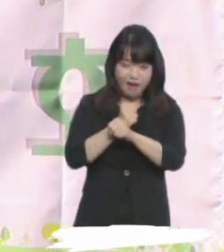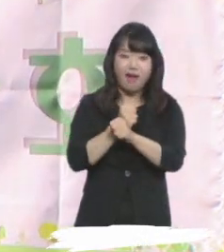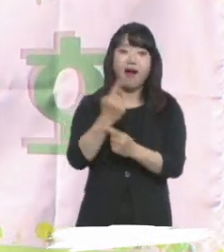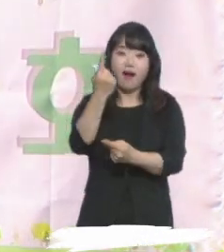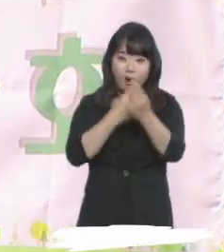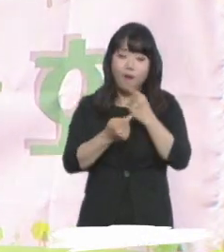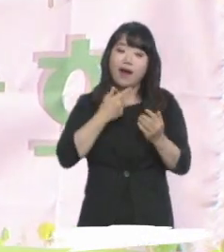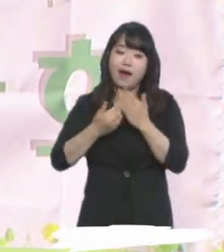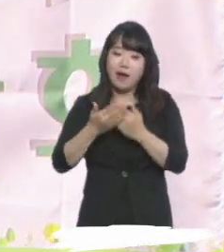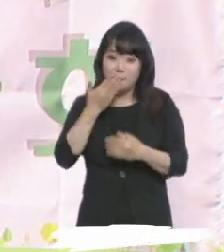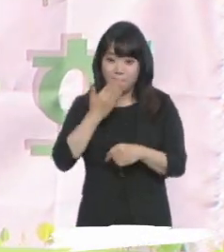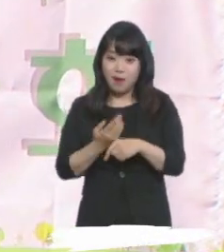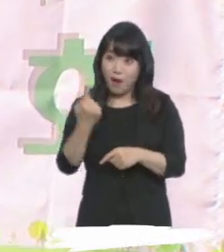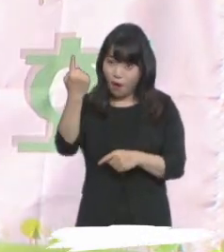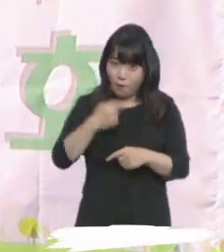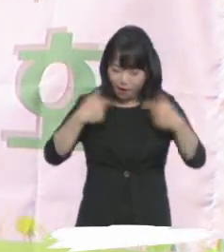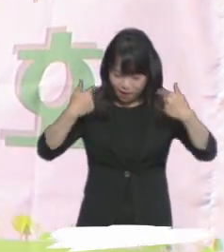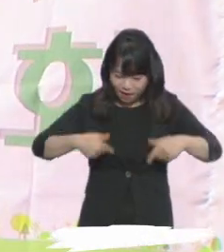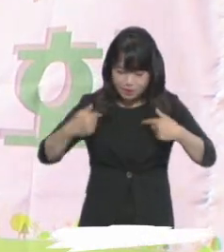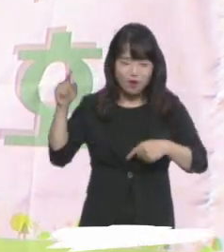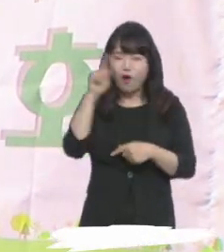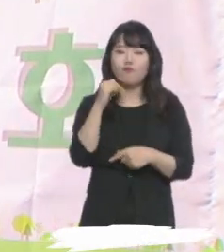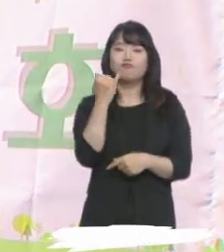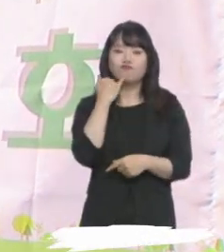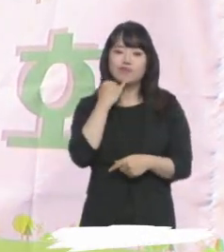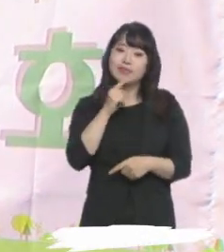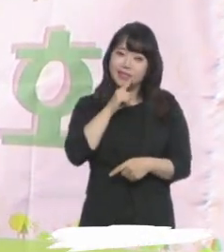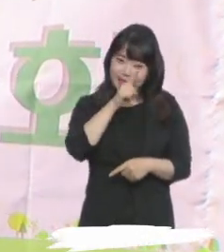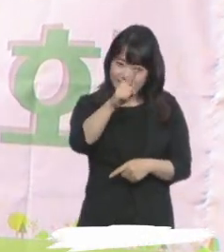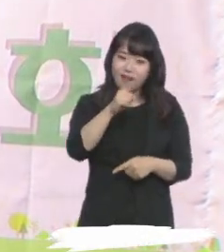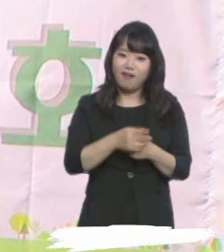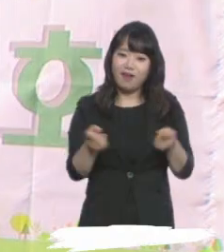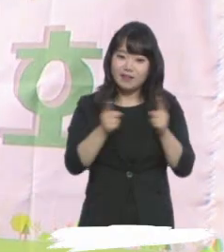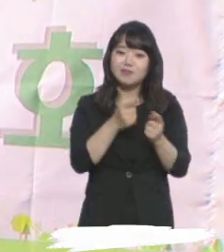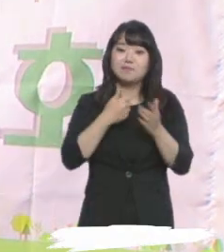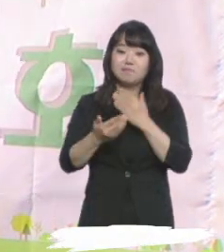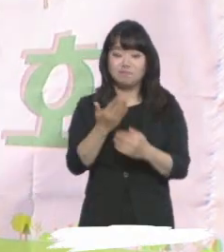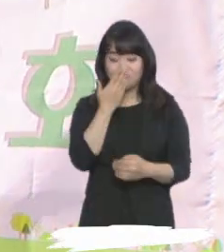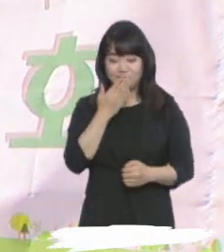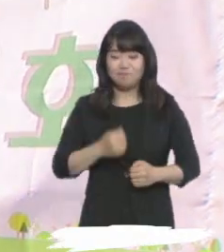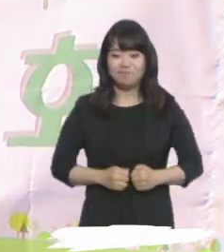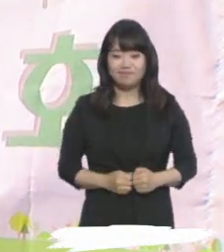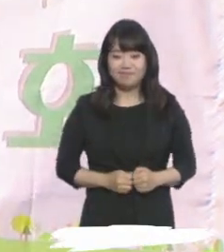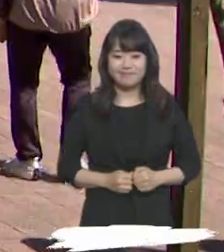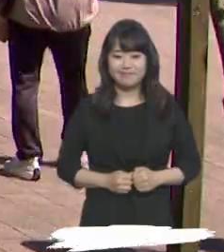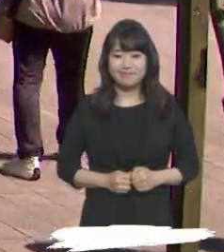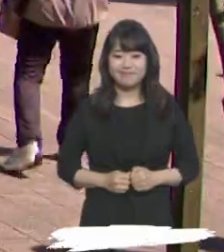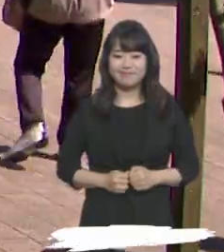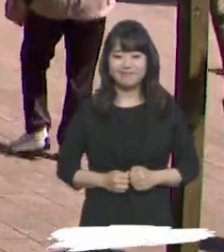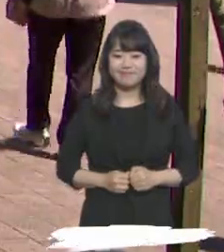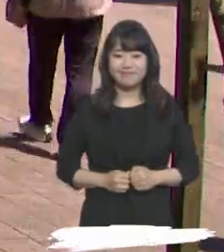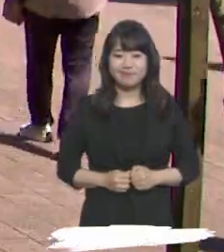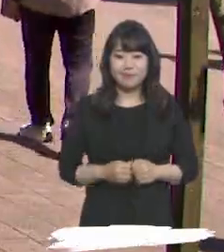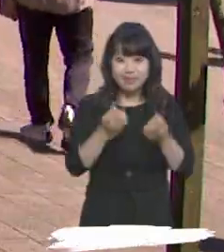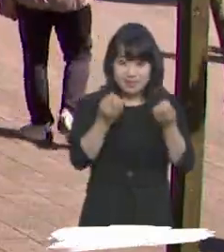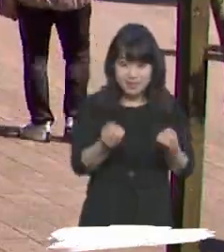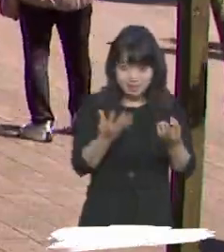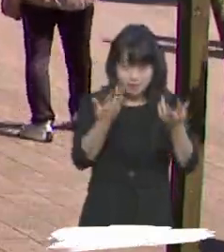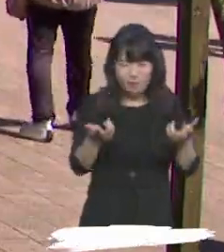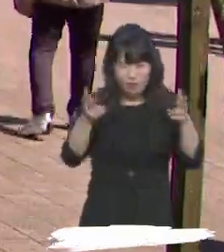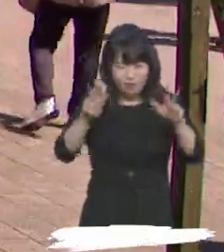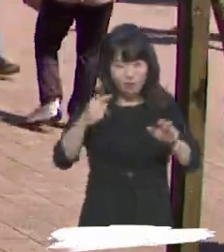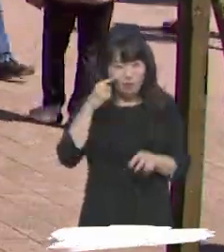있기 때문에요. 또 오셔서 언제든지 오셔서 또 신청하신다면 자유롭게 참여하시면 좋겠습니다. 정원이 품고